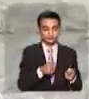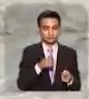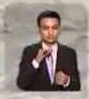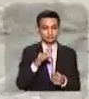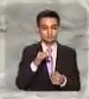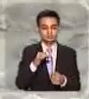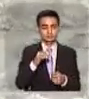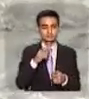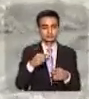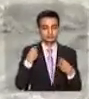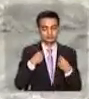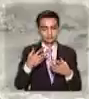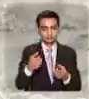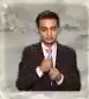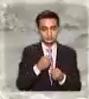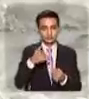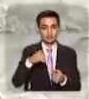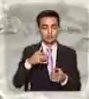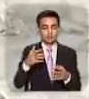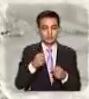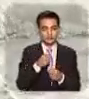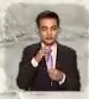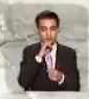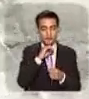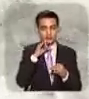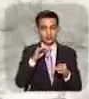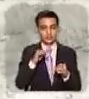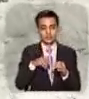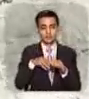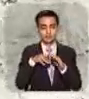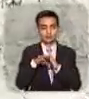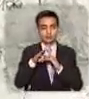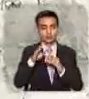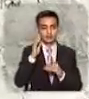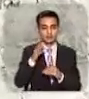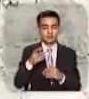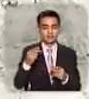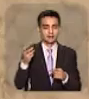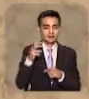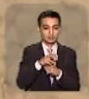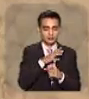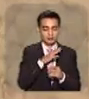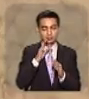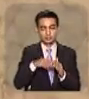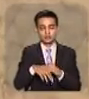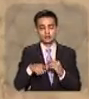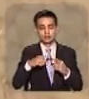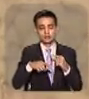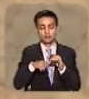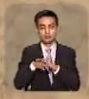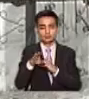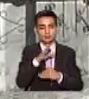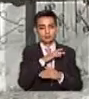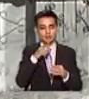оглушили, раздели, взяли сумку и не спеша обратно ушли в ту сторону, откуда пришли. Эти кадры повергли в